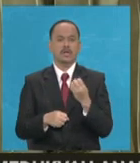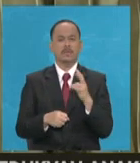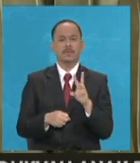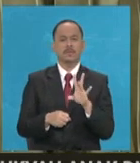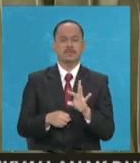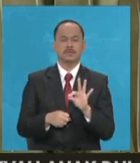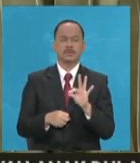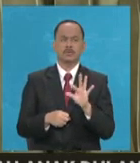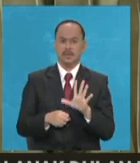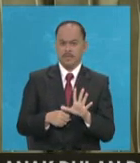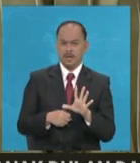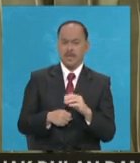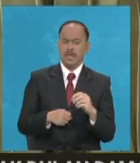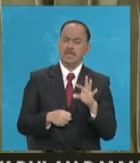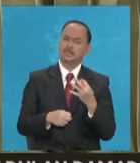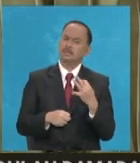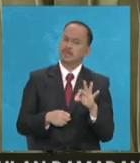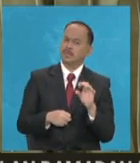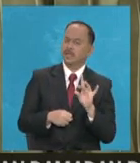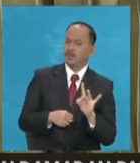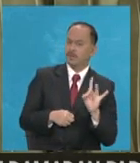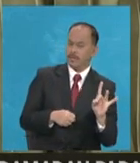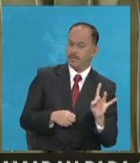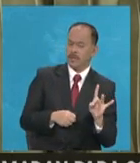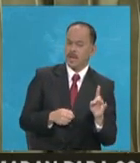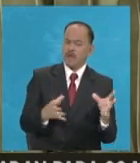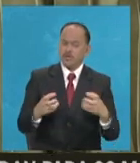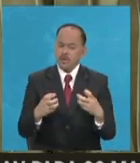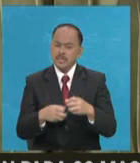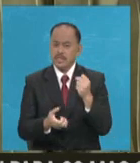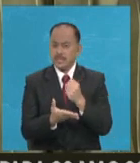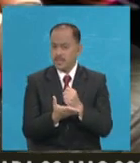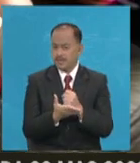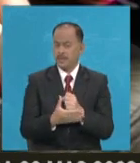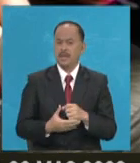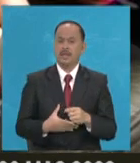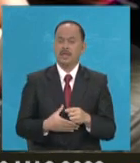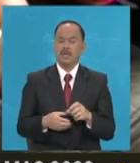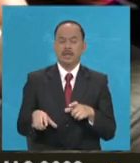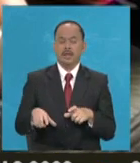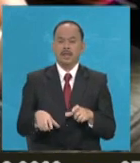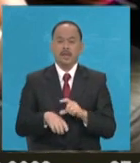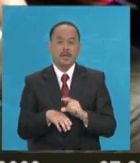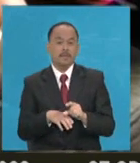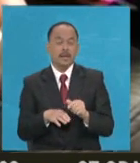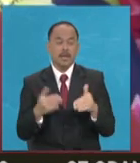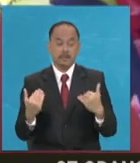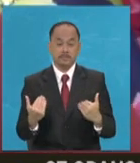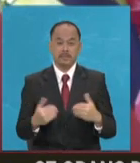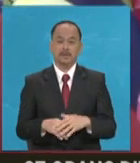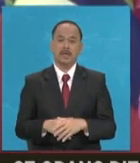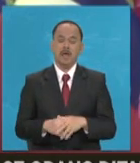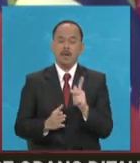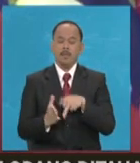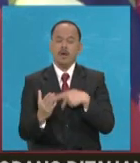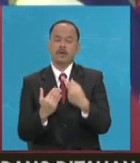hingga 1988 dan juga berbagai koleksi stem yang pernah digunakan di negara ini program seumpamanya